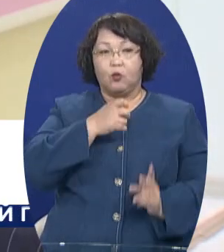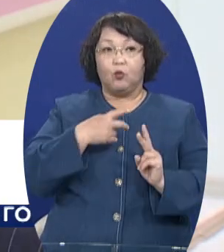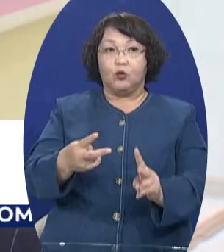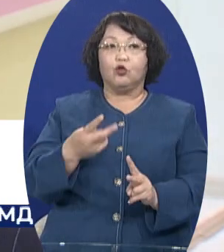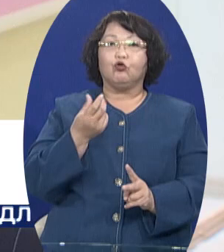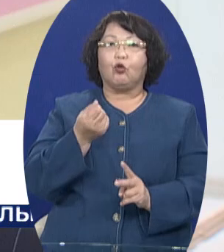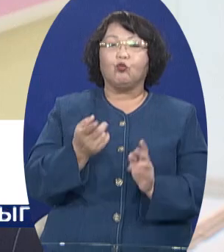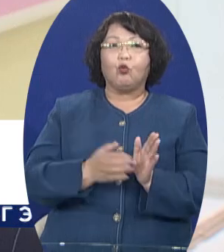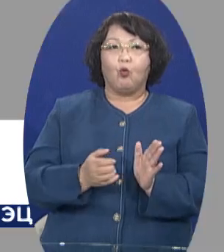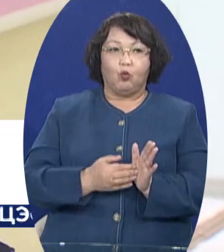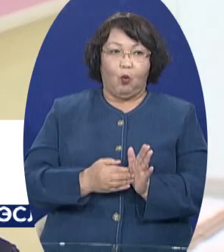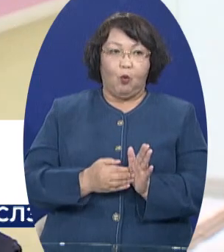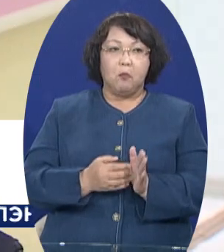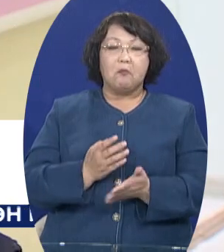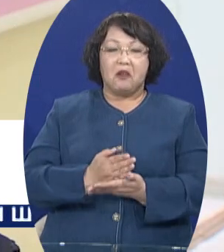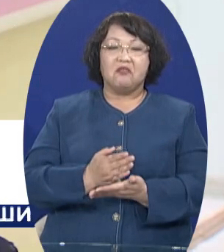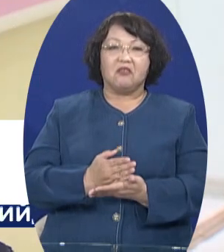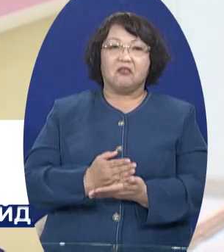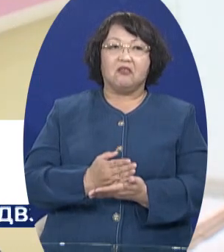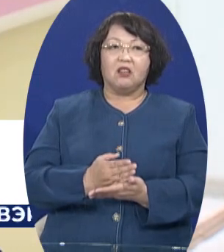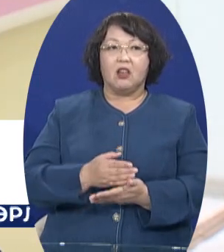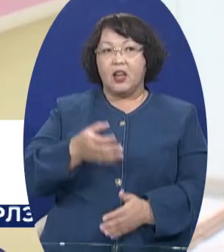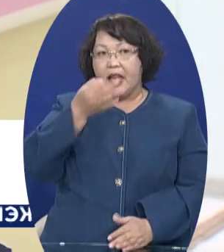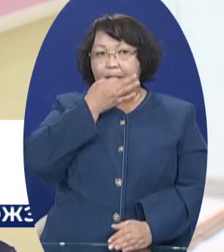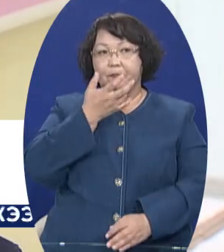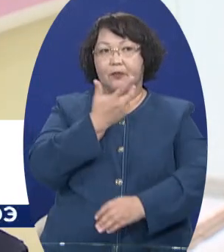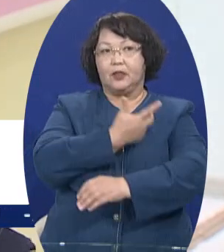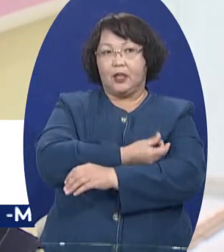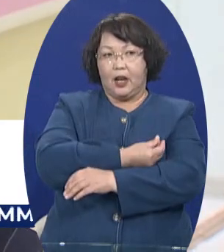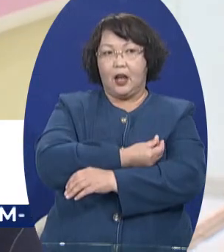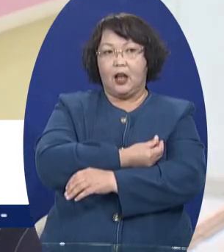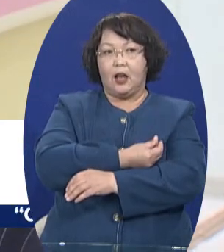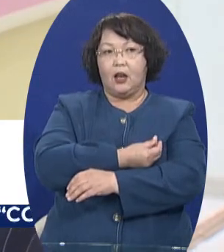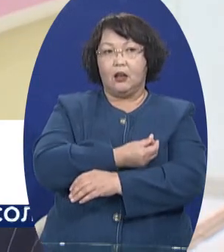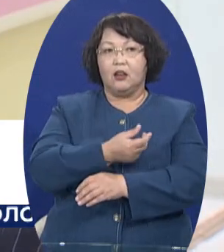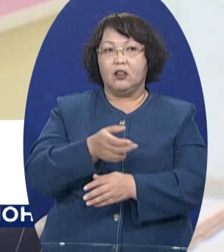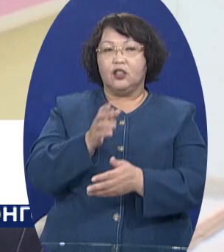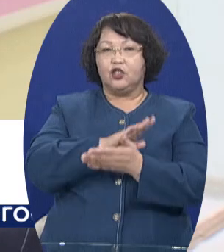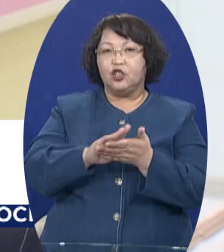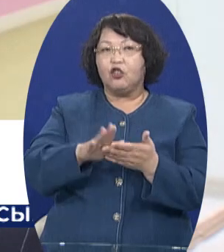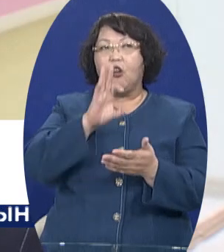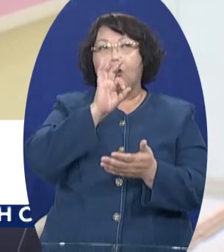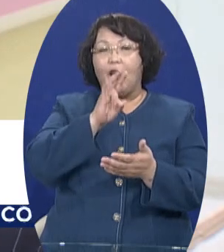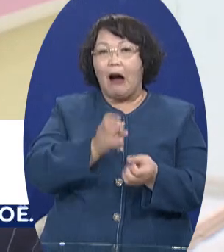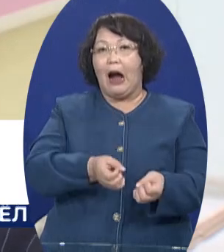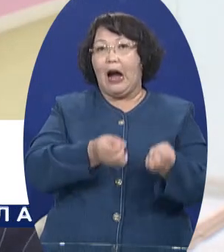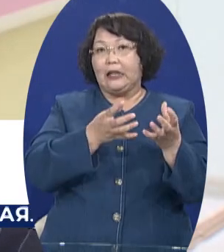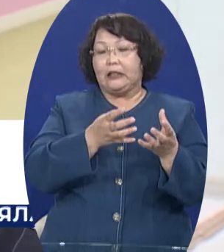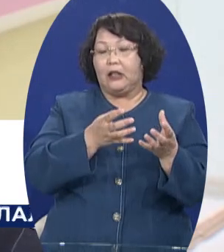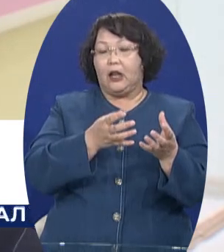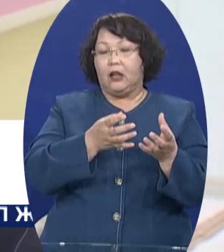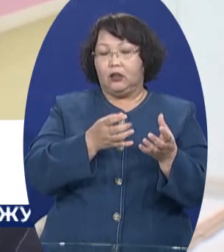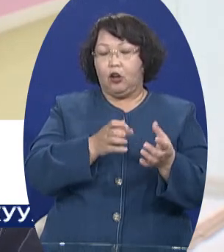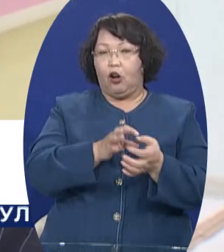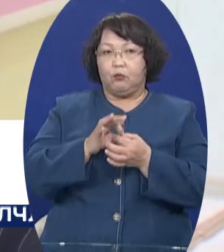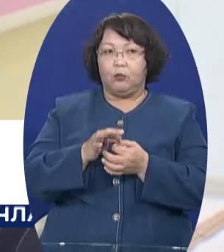нэг жоохон тутмаг тал байдаг юм. Ер нь одоо яг хэвээ нөгөө эм тарианы хүмүүстэл жоохон нөгөө шинэ номны төсөв нь ирж байгаагүй. Тэр үеэр нэг жоохон тийм л байдгийн дээр